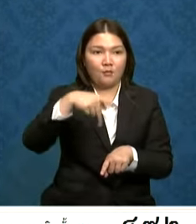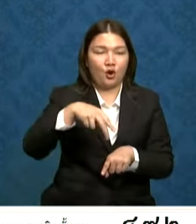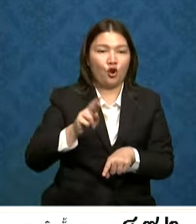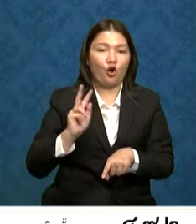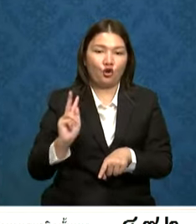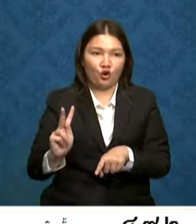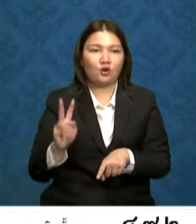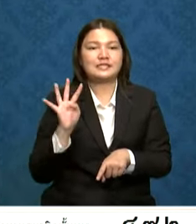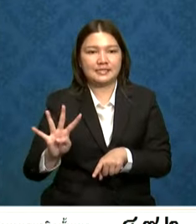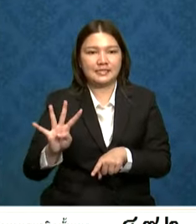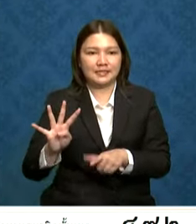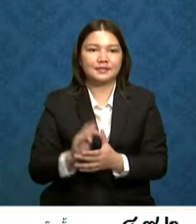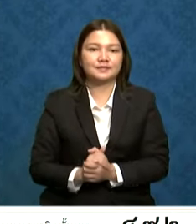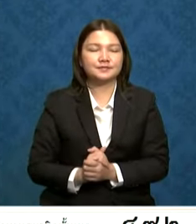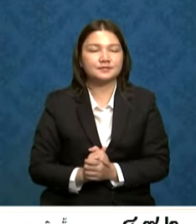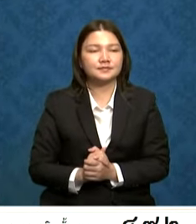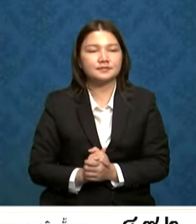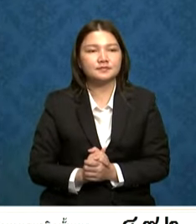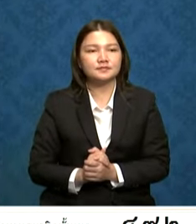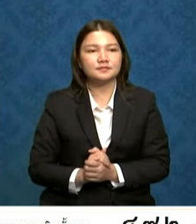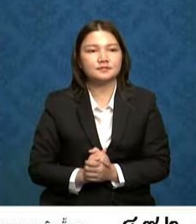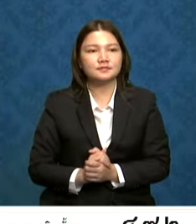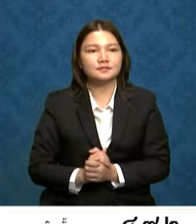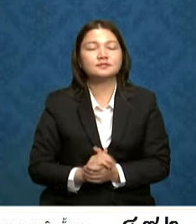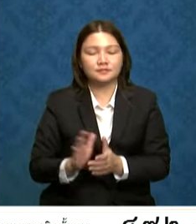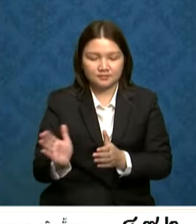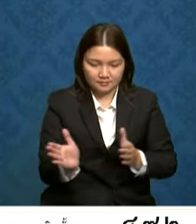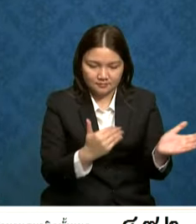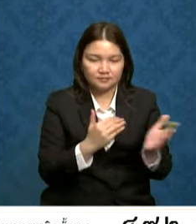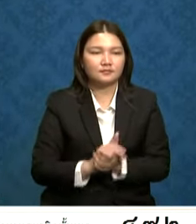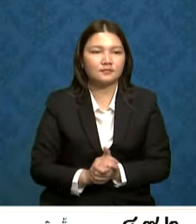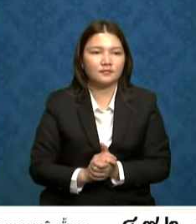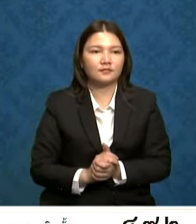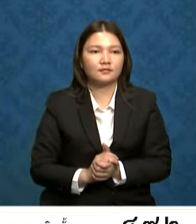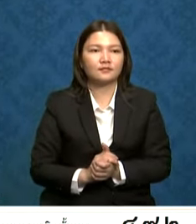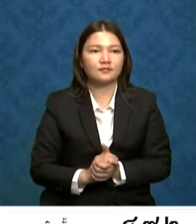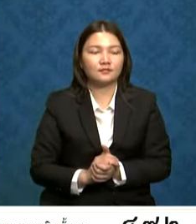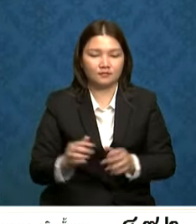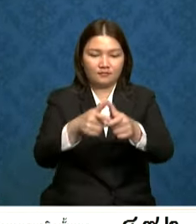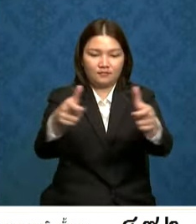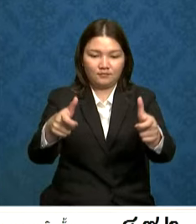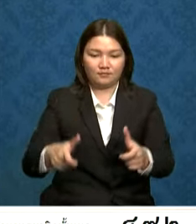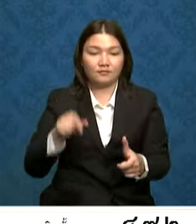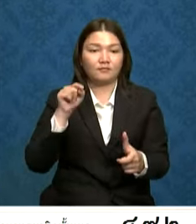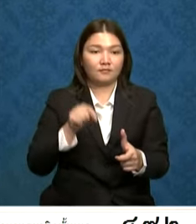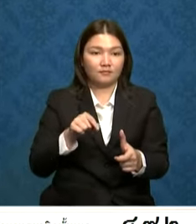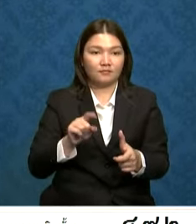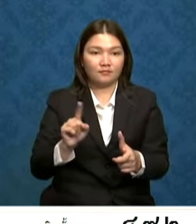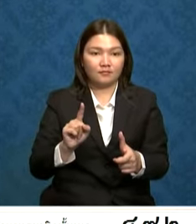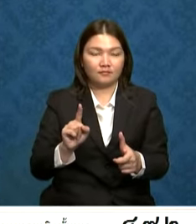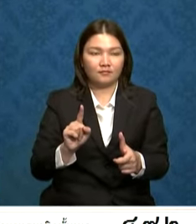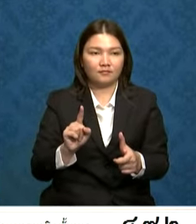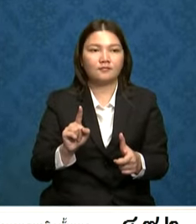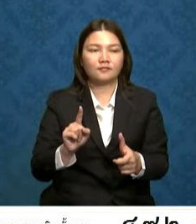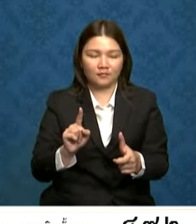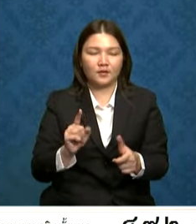4ฉบับข้อที่ 2รายงานนี้คือผลการ